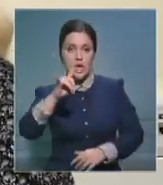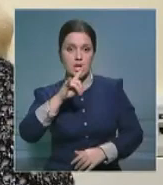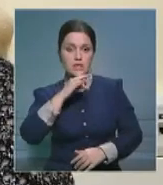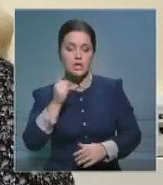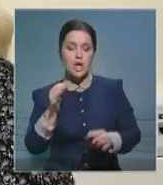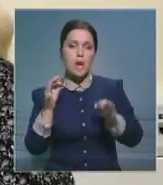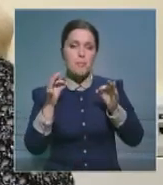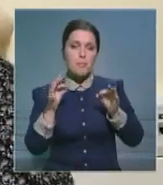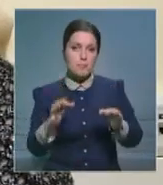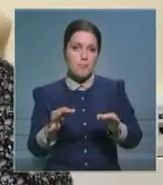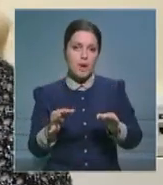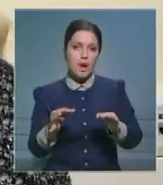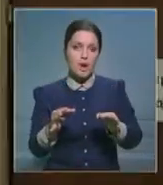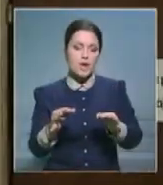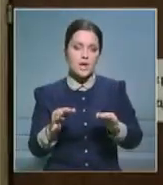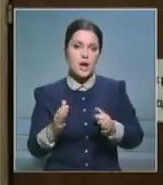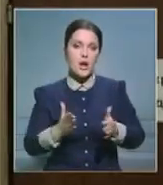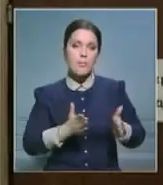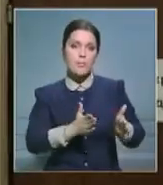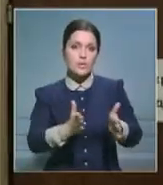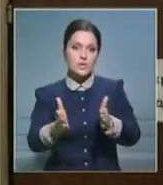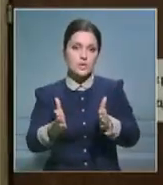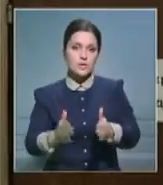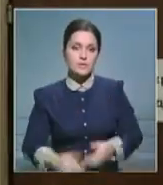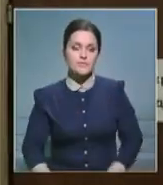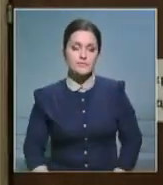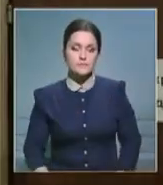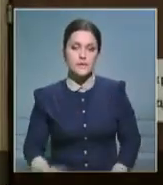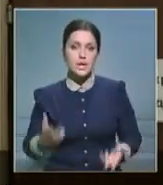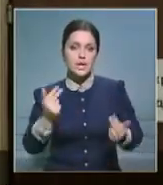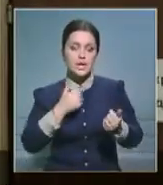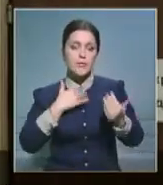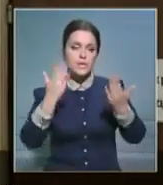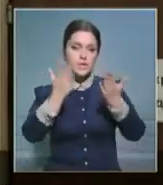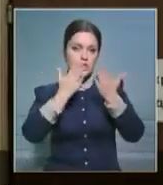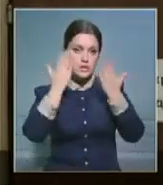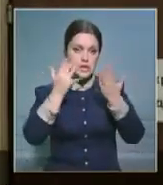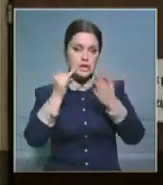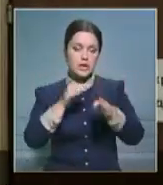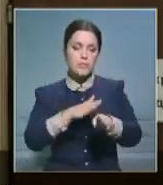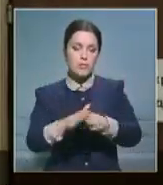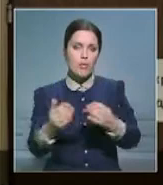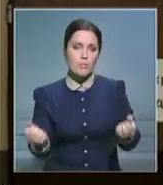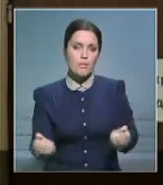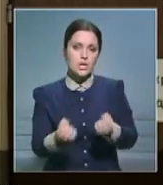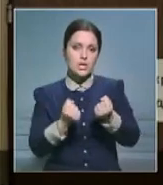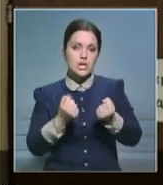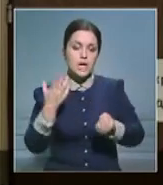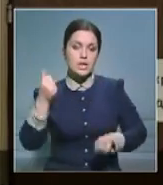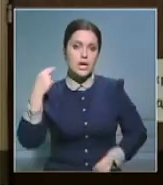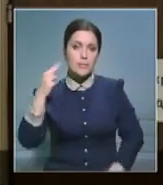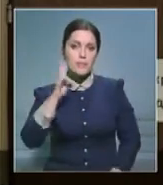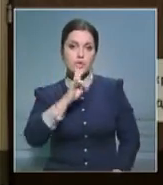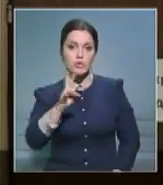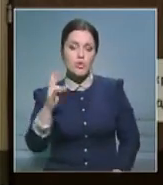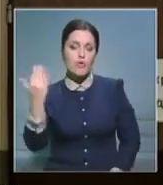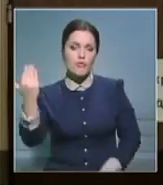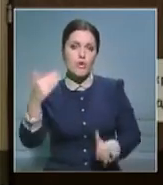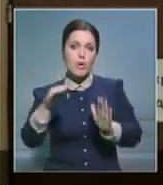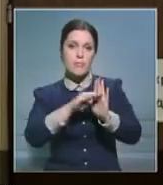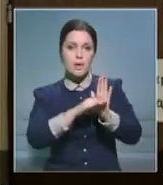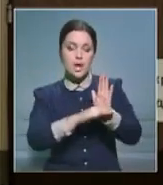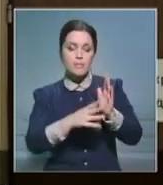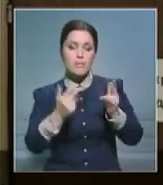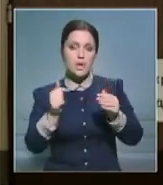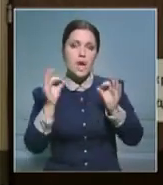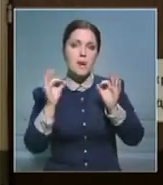находится на правильном пути. Да, мы читали и полностью поддерживаем его инициативу, основные